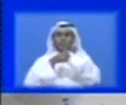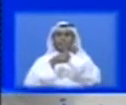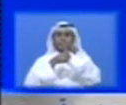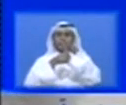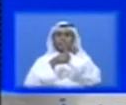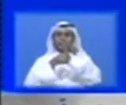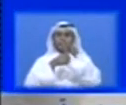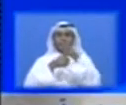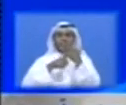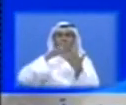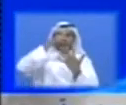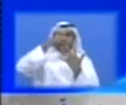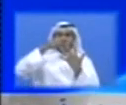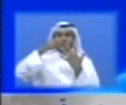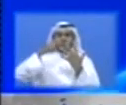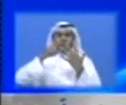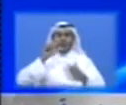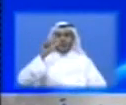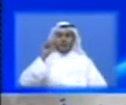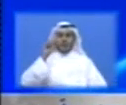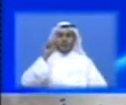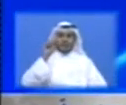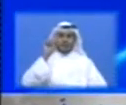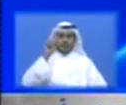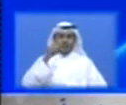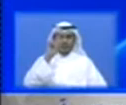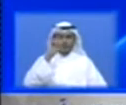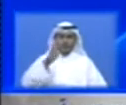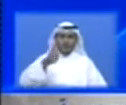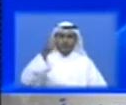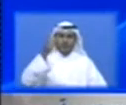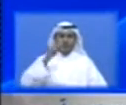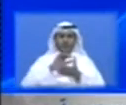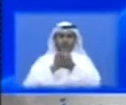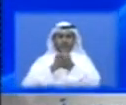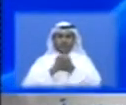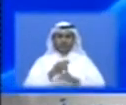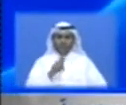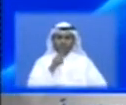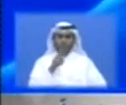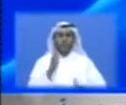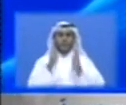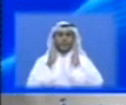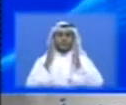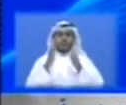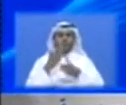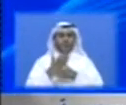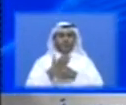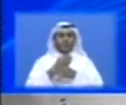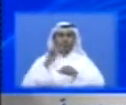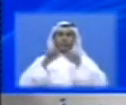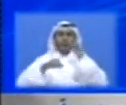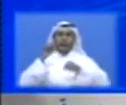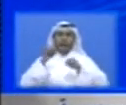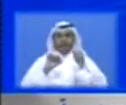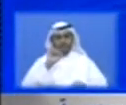إيلين جونسون سيرليف رئيسة جمهورية ليبيريا صديقة، عبر فيها سموه عن خالص تهاني بمناسبة